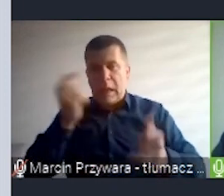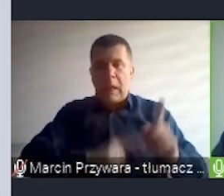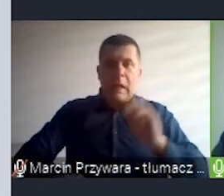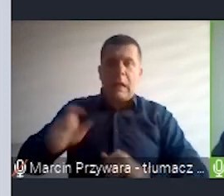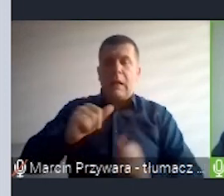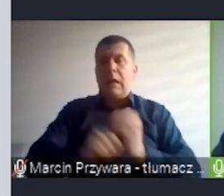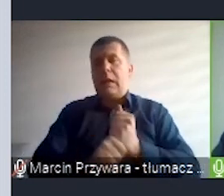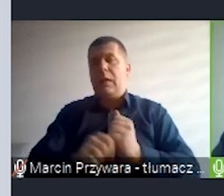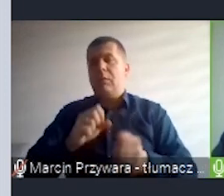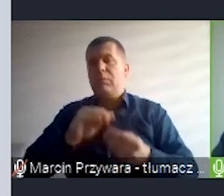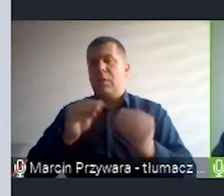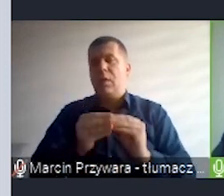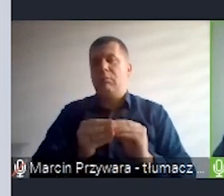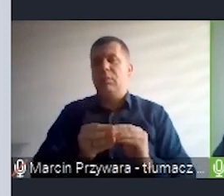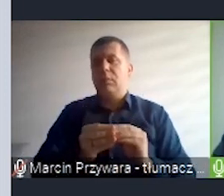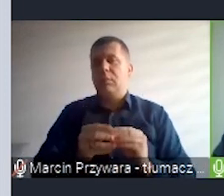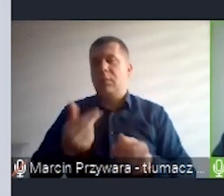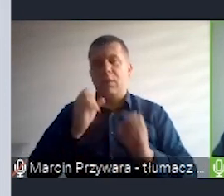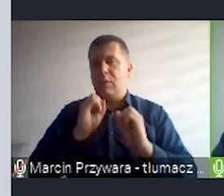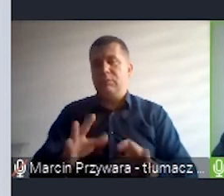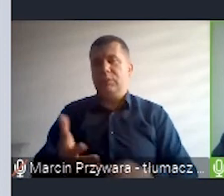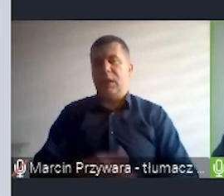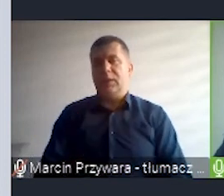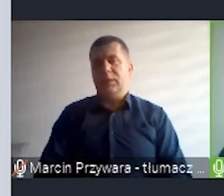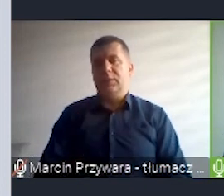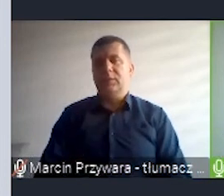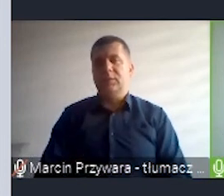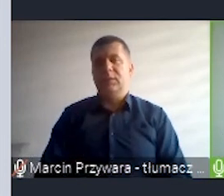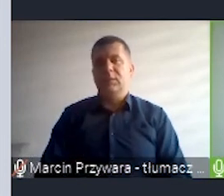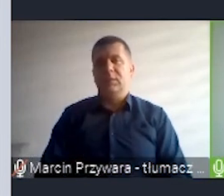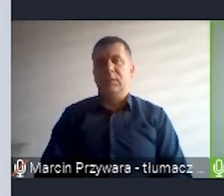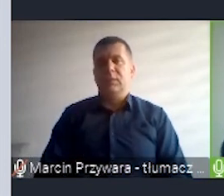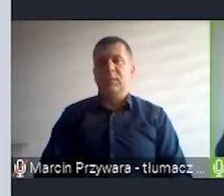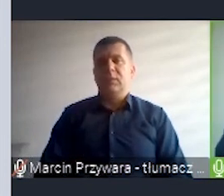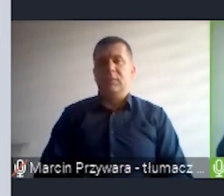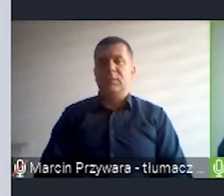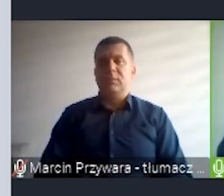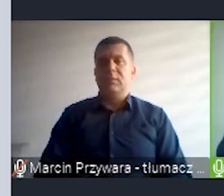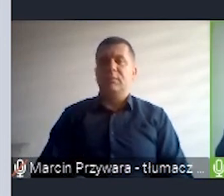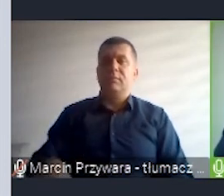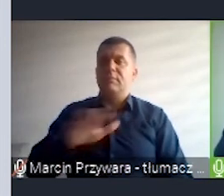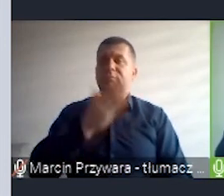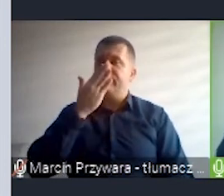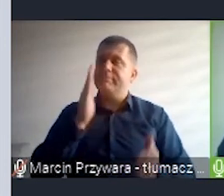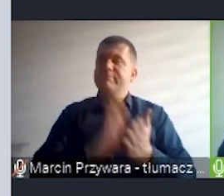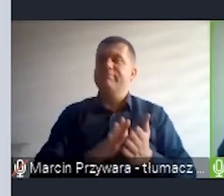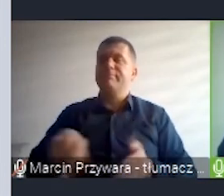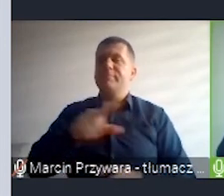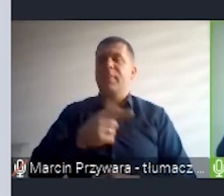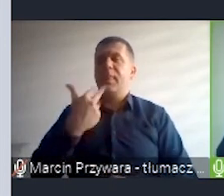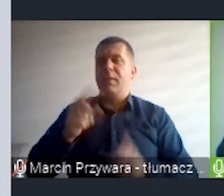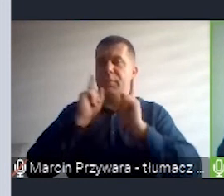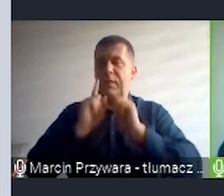majestacie prawa są po prostu niedopuszczalne. Spośród takich